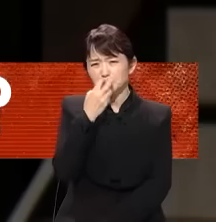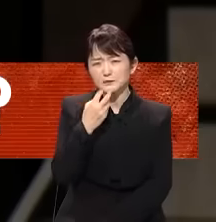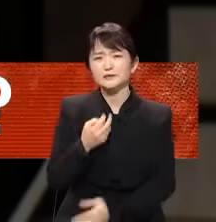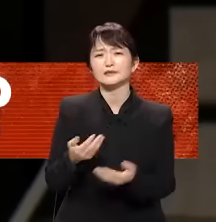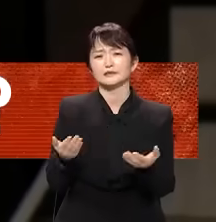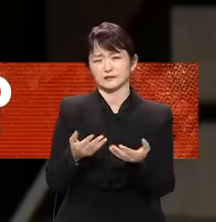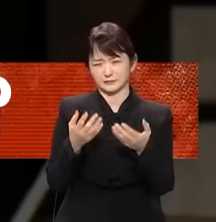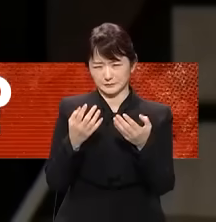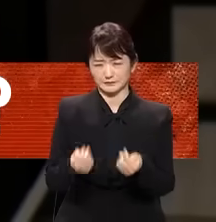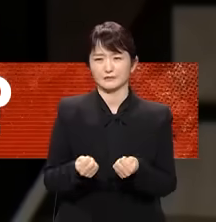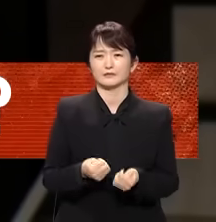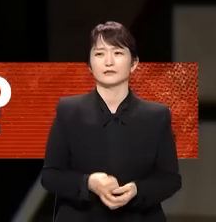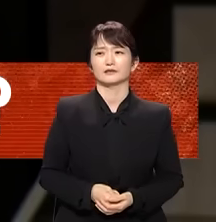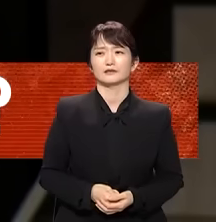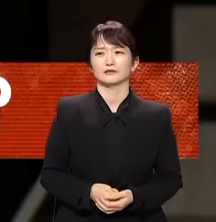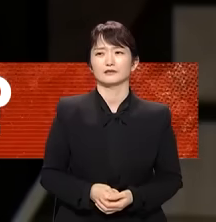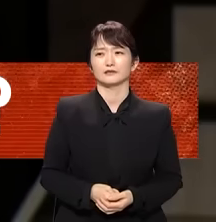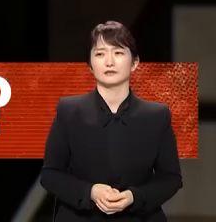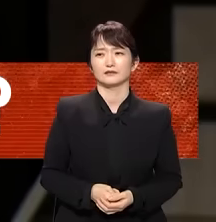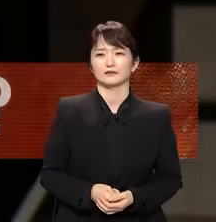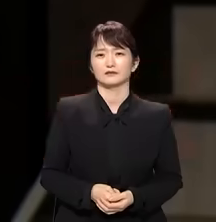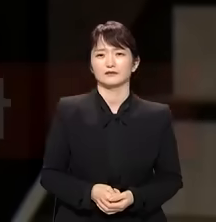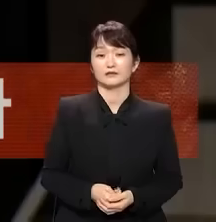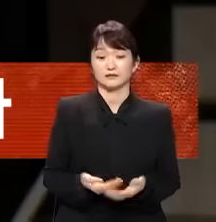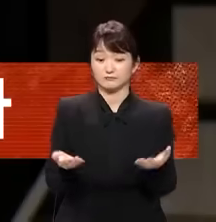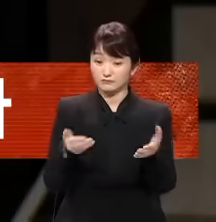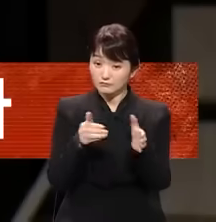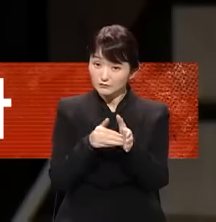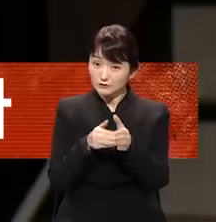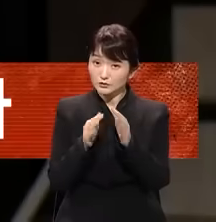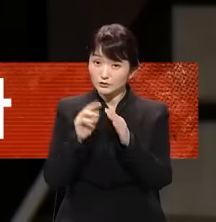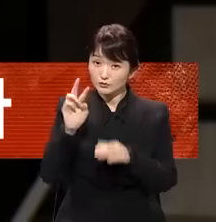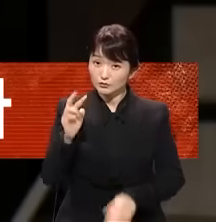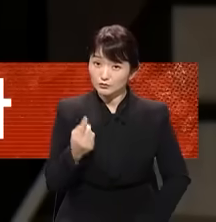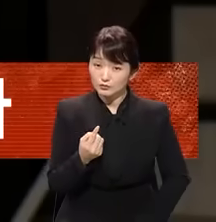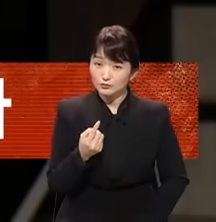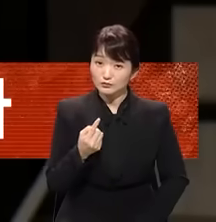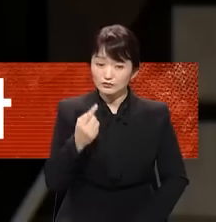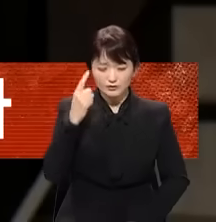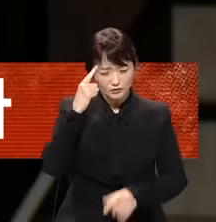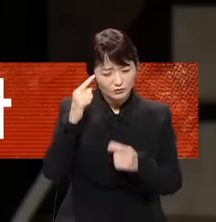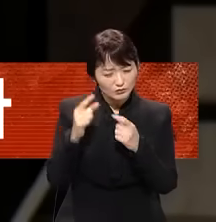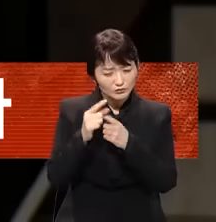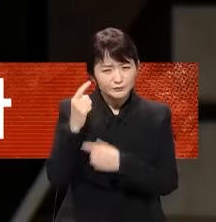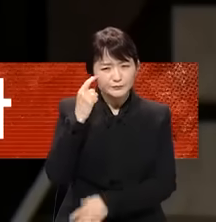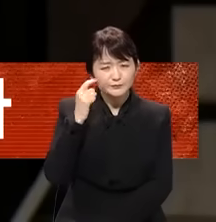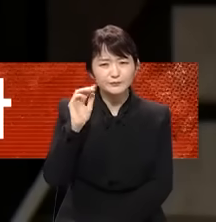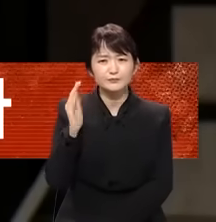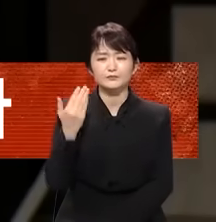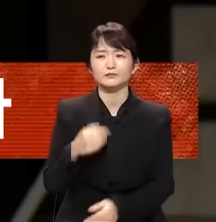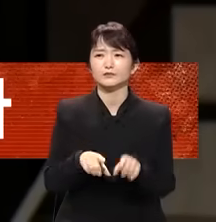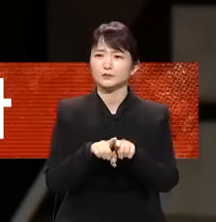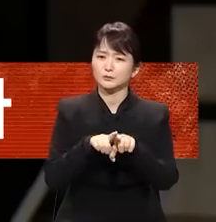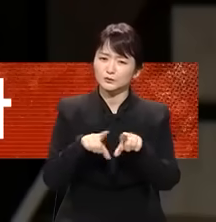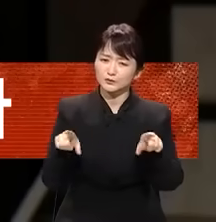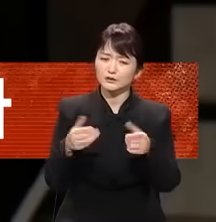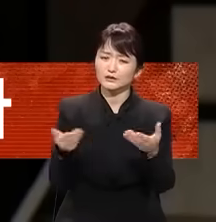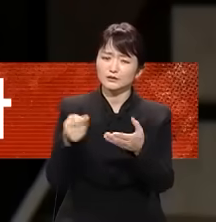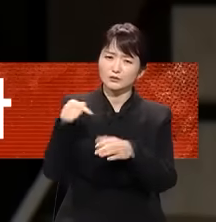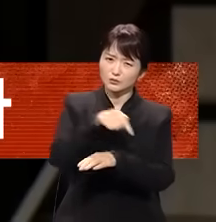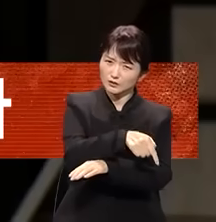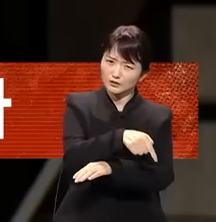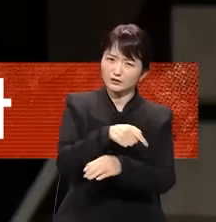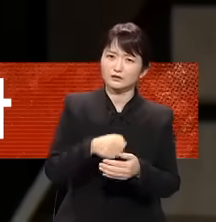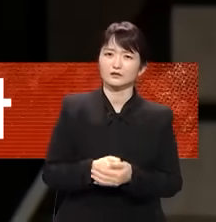많아진 거예요 그래서 이제 뭐 퇴근하고 나서도 뭔가 고민도 좀 들어 줘야 될 거 같고 보통 때도 좀 2일 외에